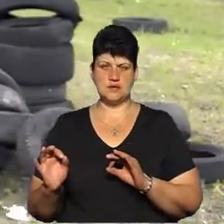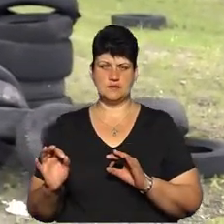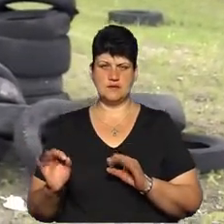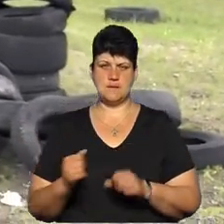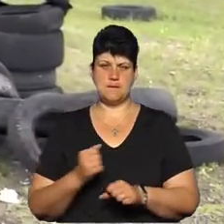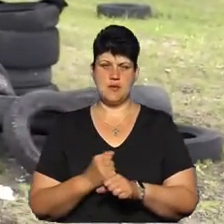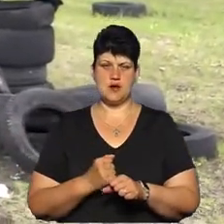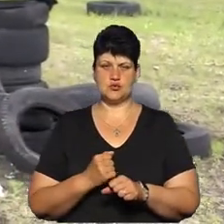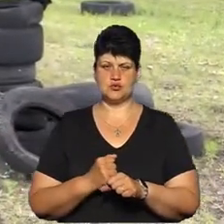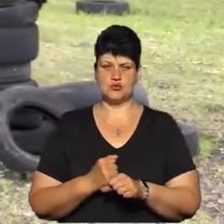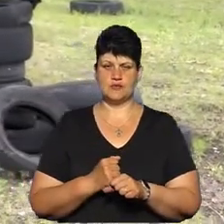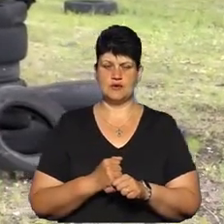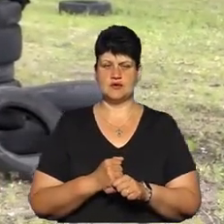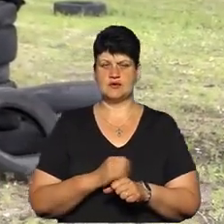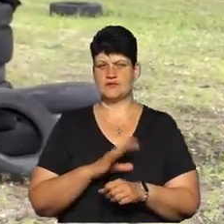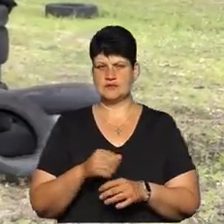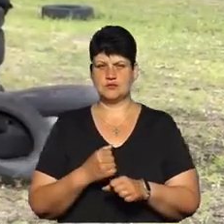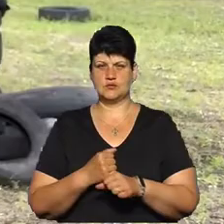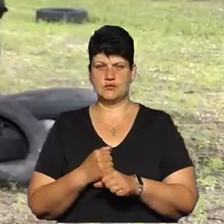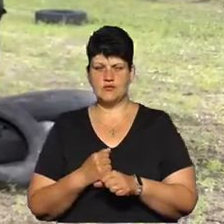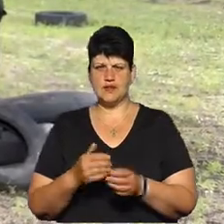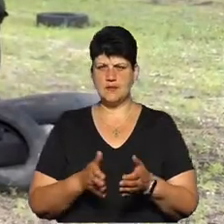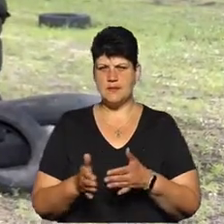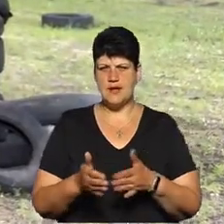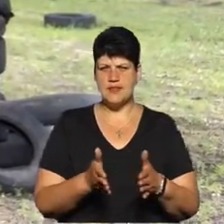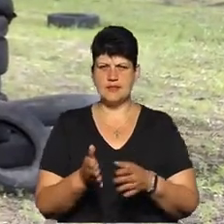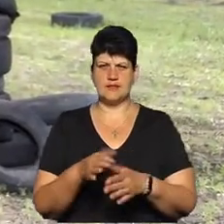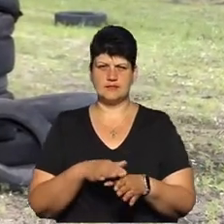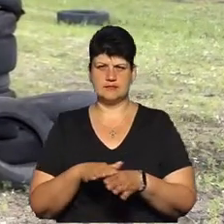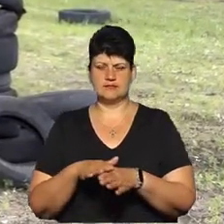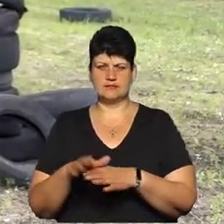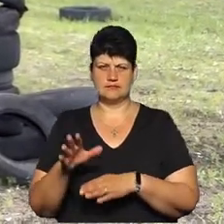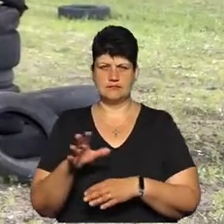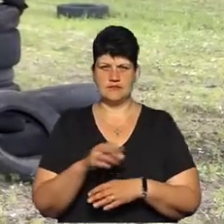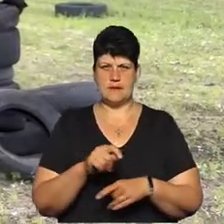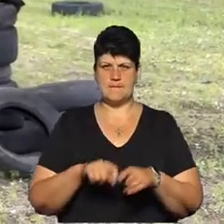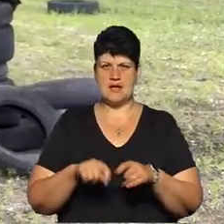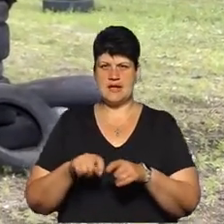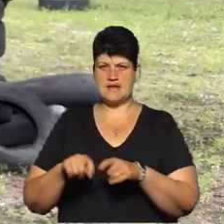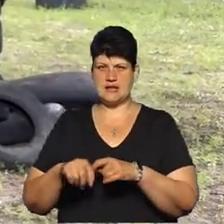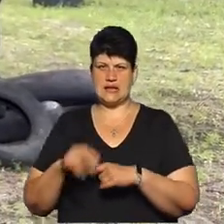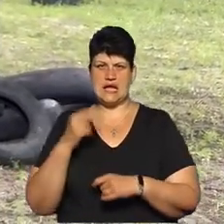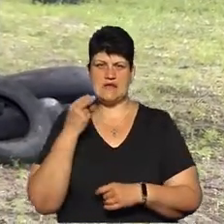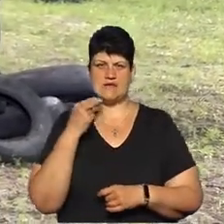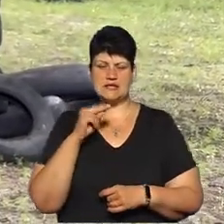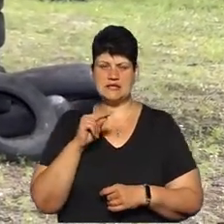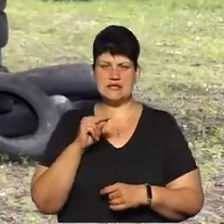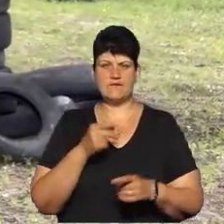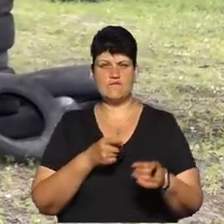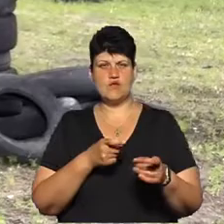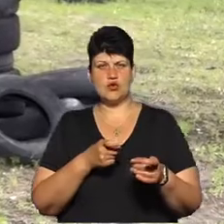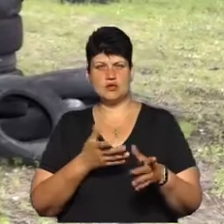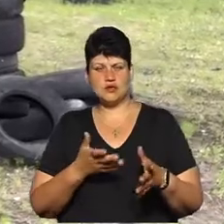Працювали, всі були задіяні, всі тактичні маневри виконали, перевірили ефективність вогневої,